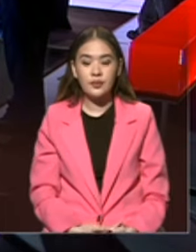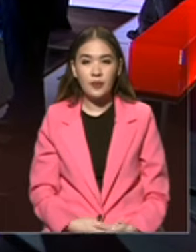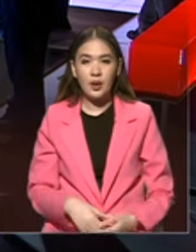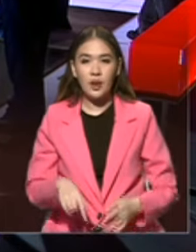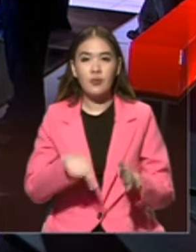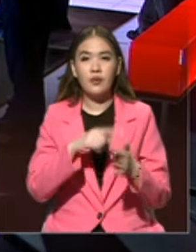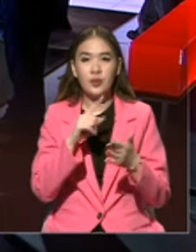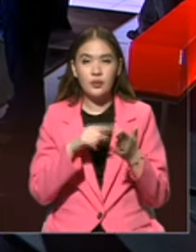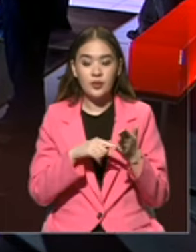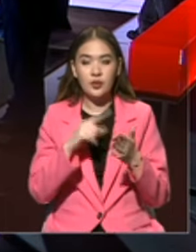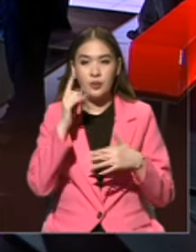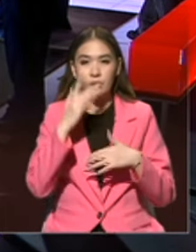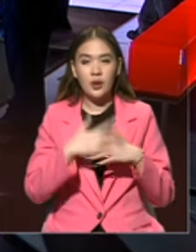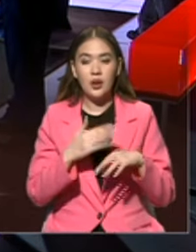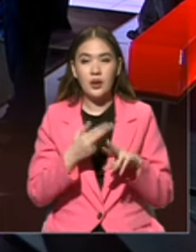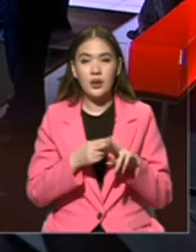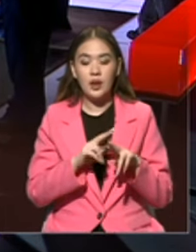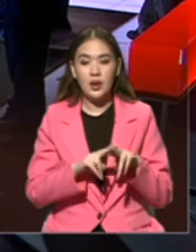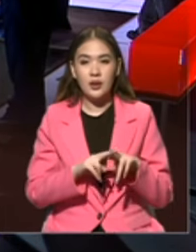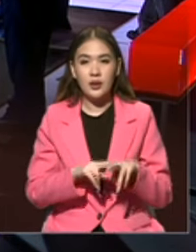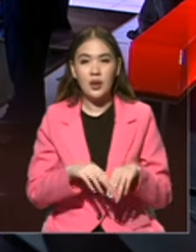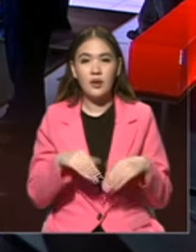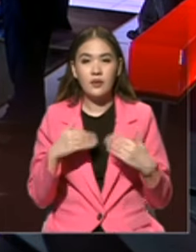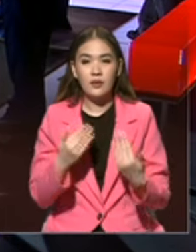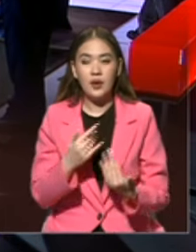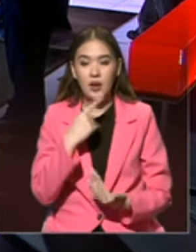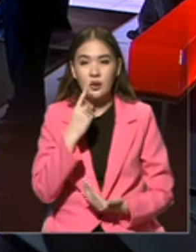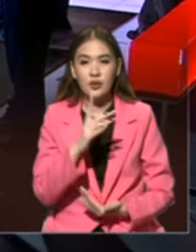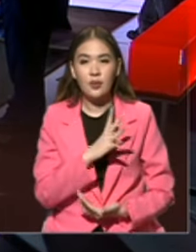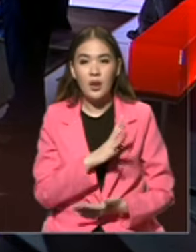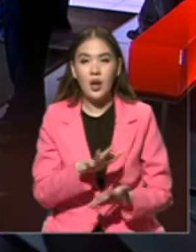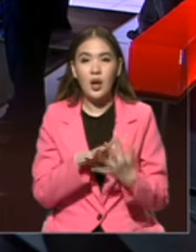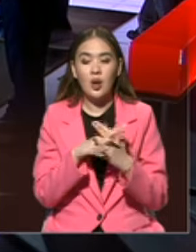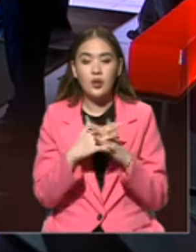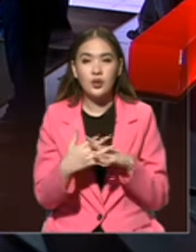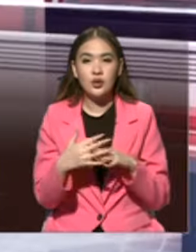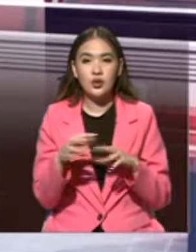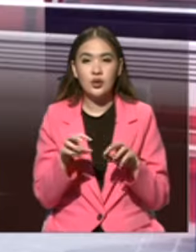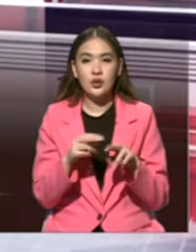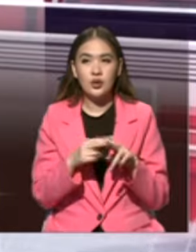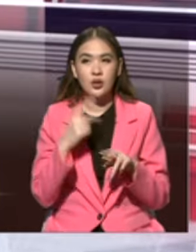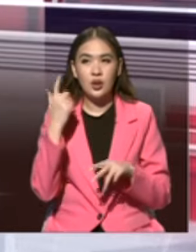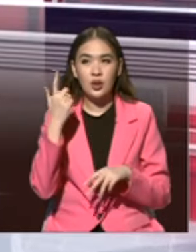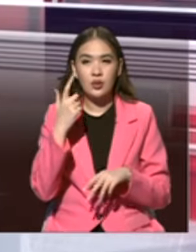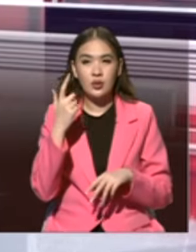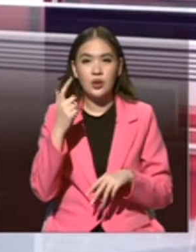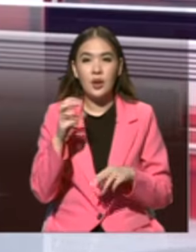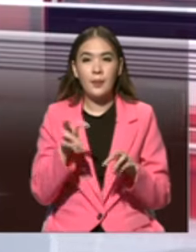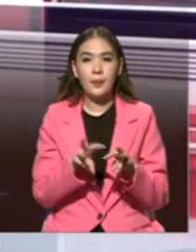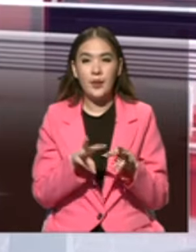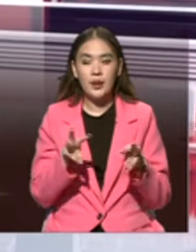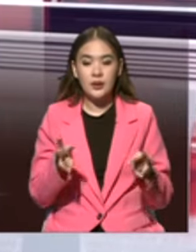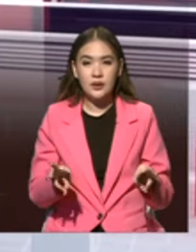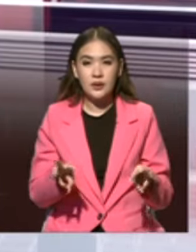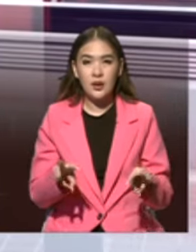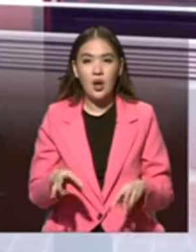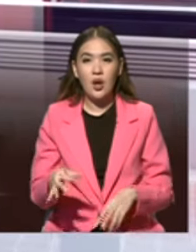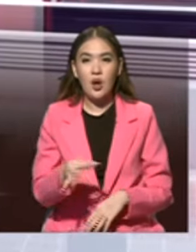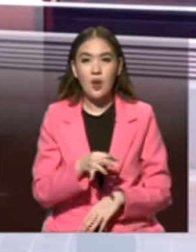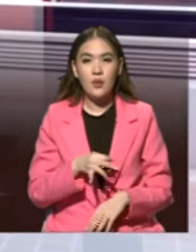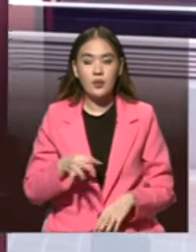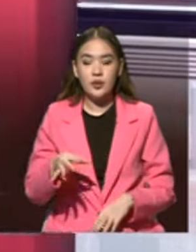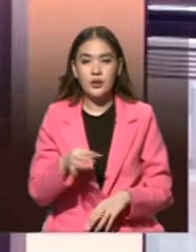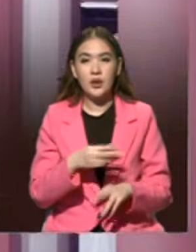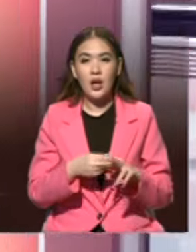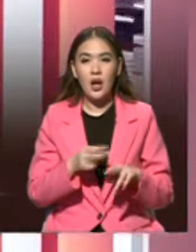Сұрақ түсінікті. Жаңа сіздер айтып отырсыздар ғой, мына ауыл шаруашылық министрлігімен бізге облыстарға